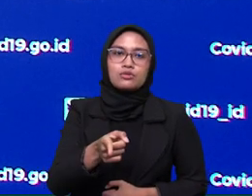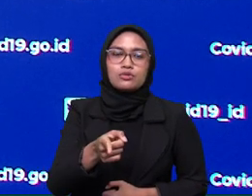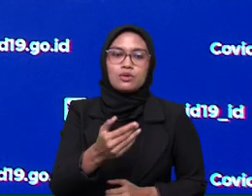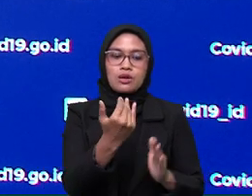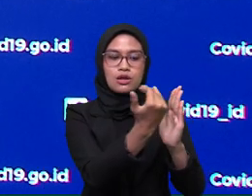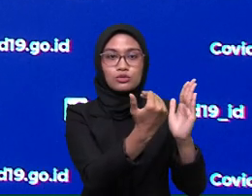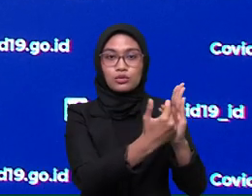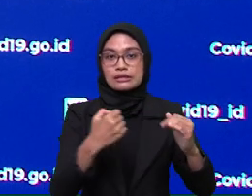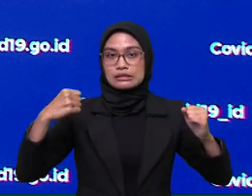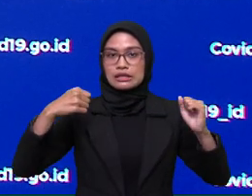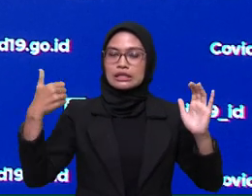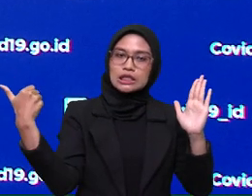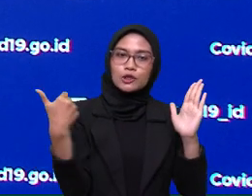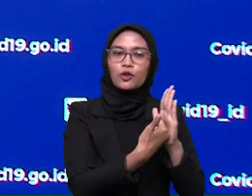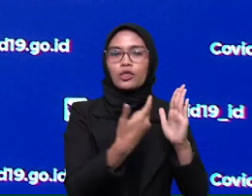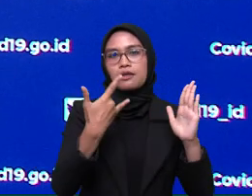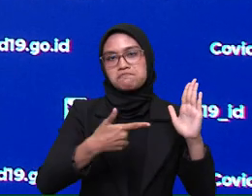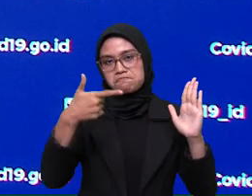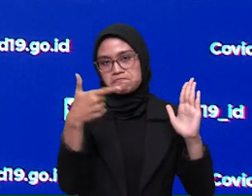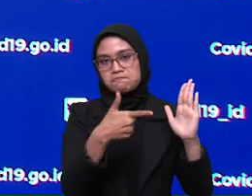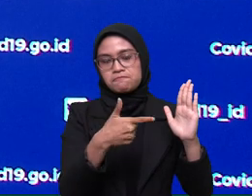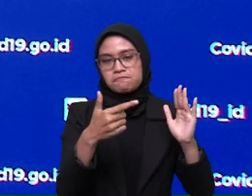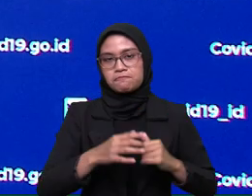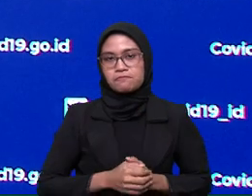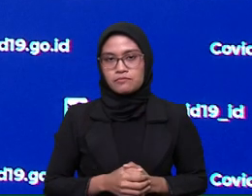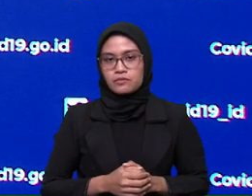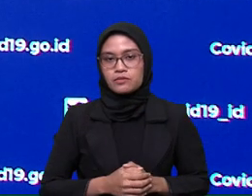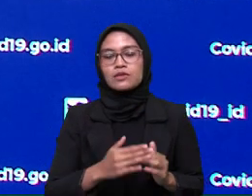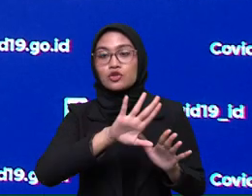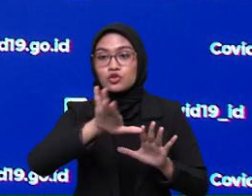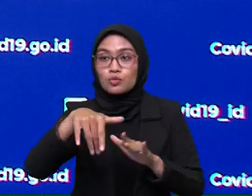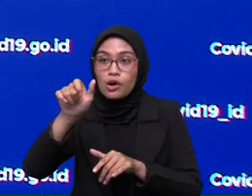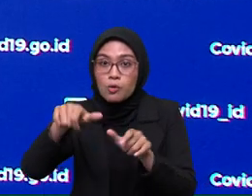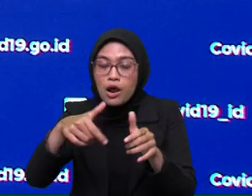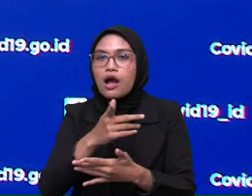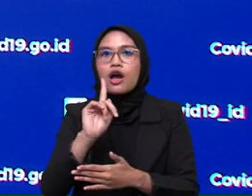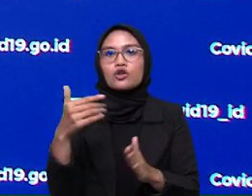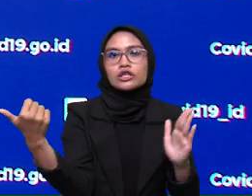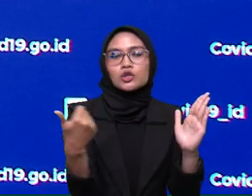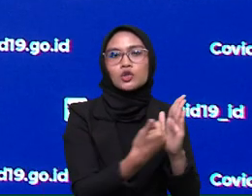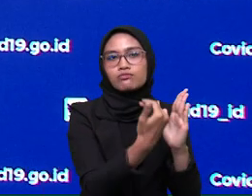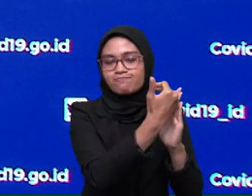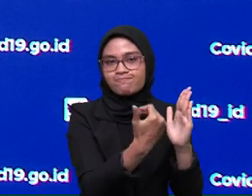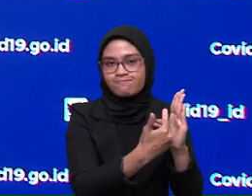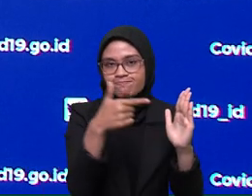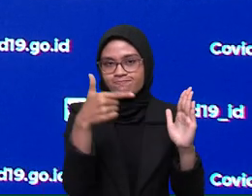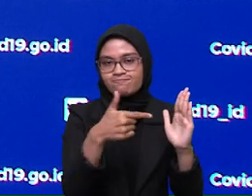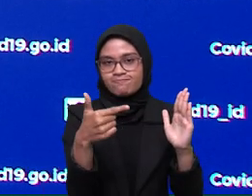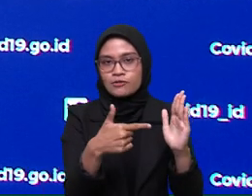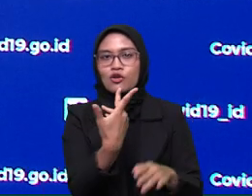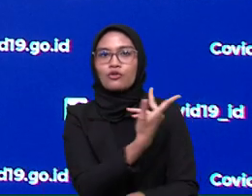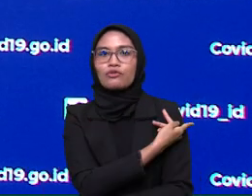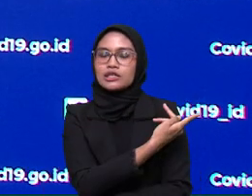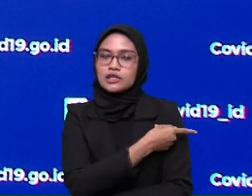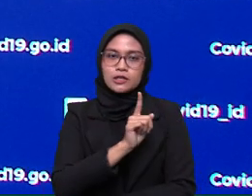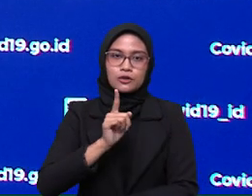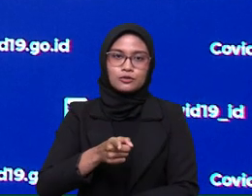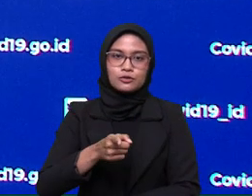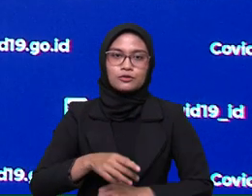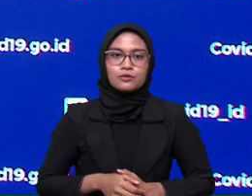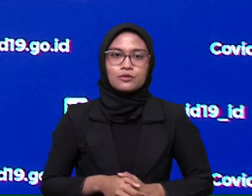protokol kesehatan terapkan sesuai peraturan yang berlaku dan segera vaksinasi saat ini ahli-ahli